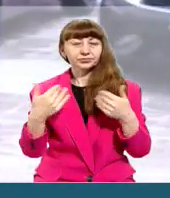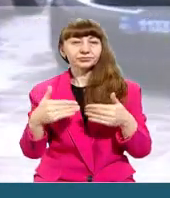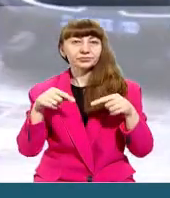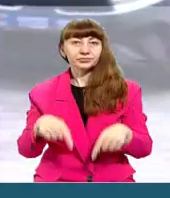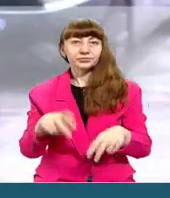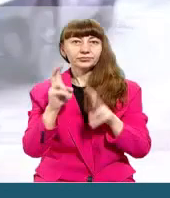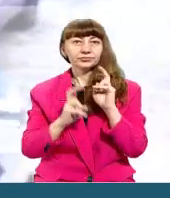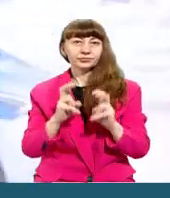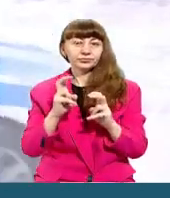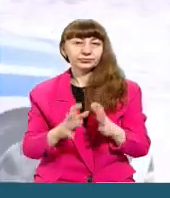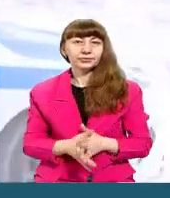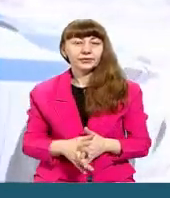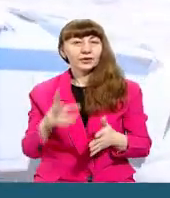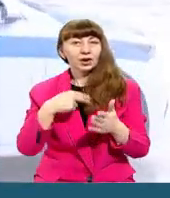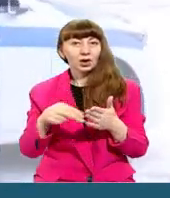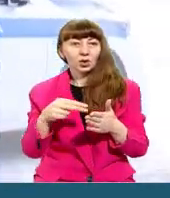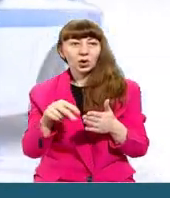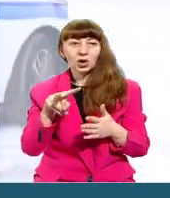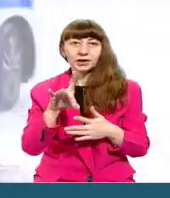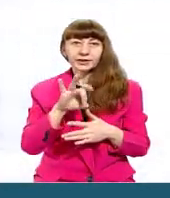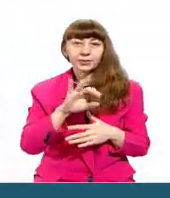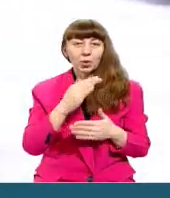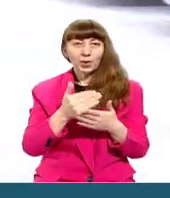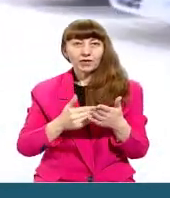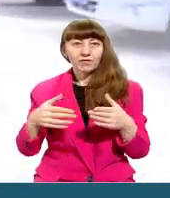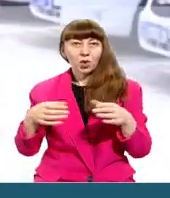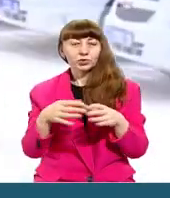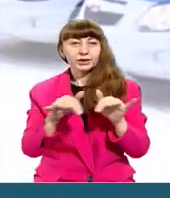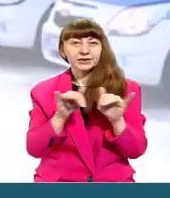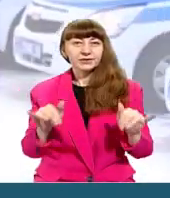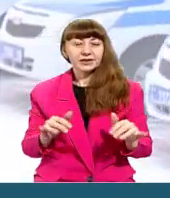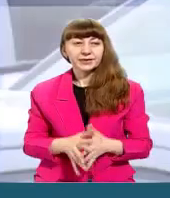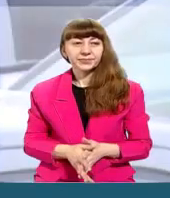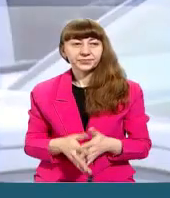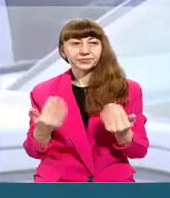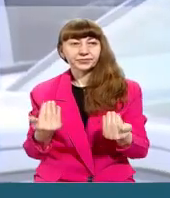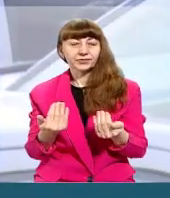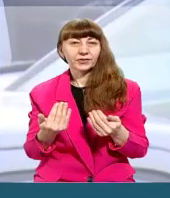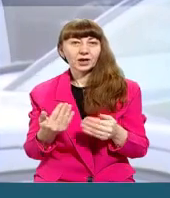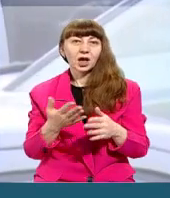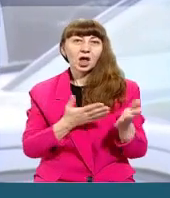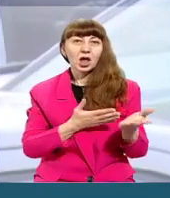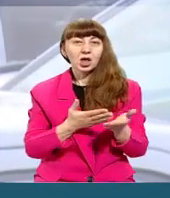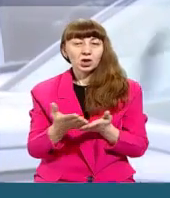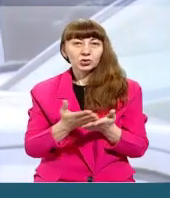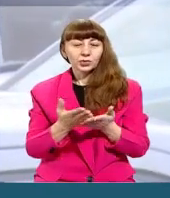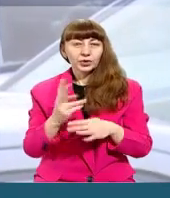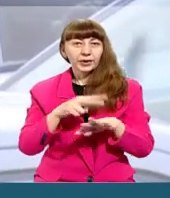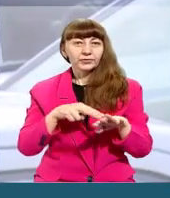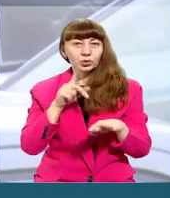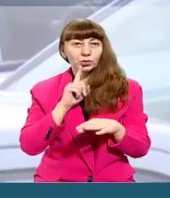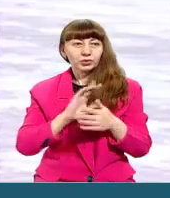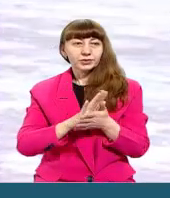местном машиностроительном заводе и куплены в лизинг по программе Фонд развития промышленности. Теперь нести службу стражи порядка будут в